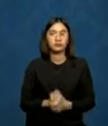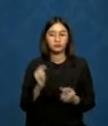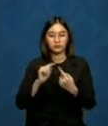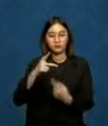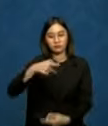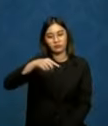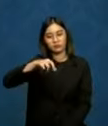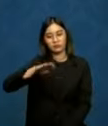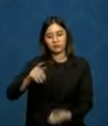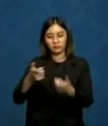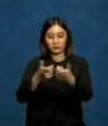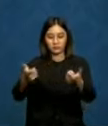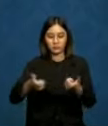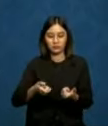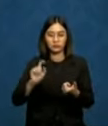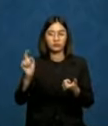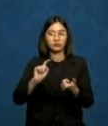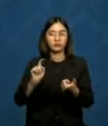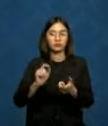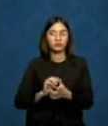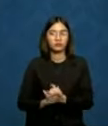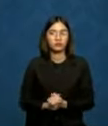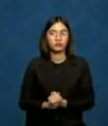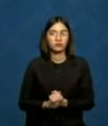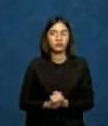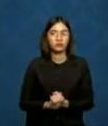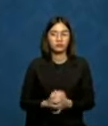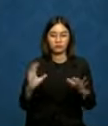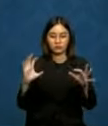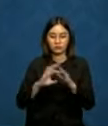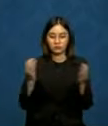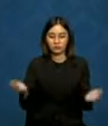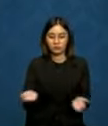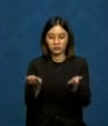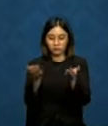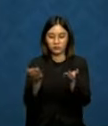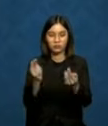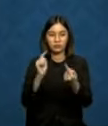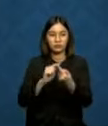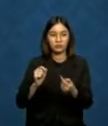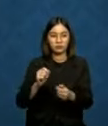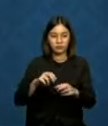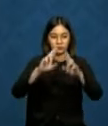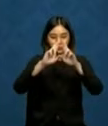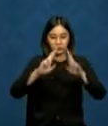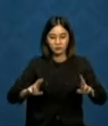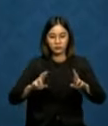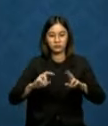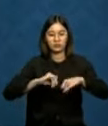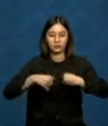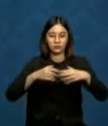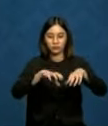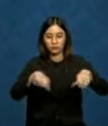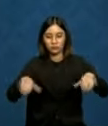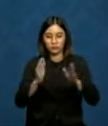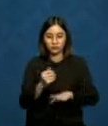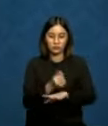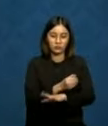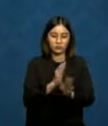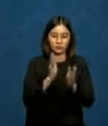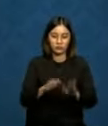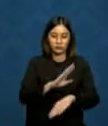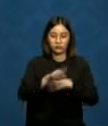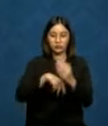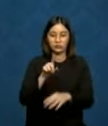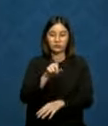พราบตรงนี้เองนะครับก็เป็นเรื่องของการส่งเสริมให้สถานประกอบการที่มีลูกจ้างตั้งแต่ 100คน